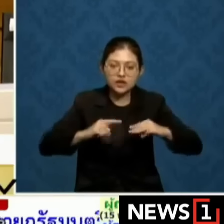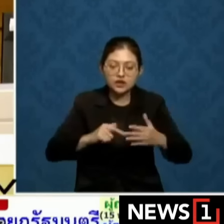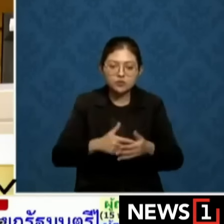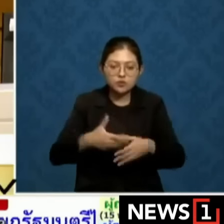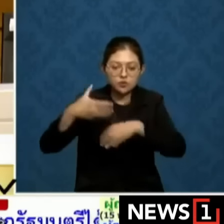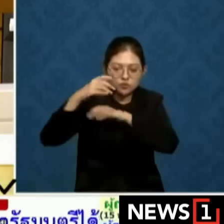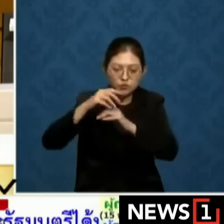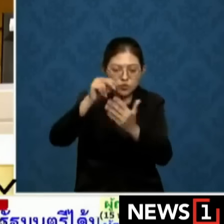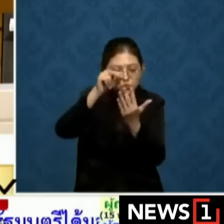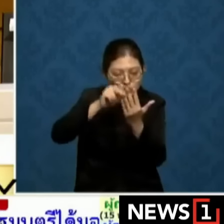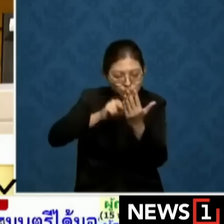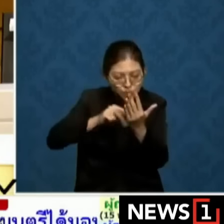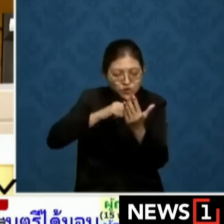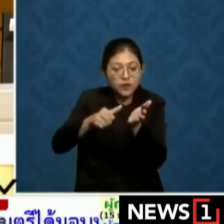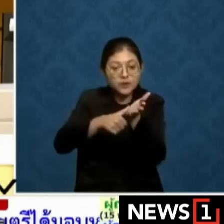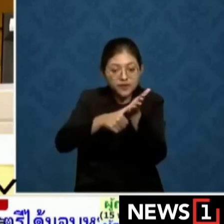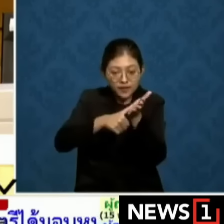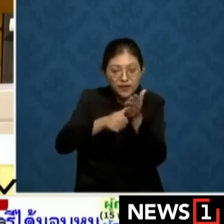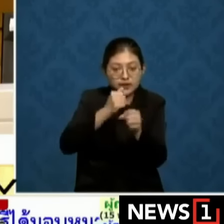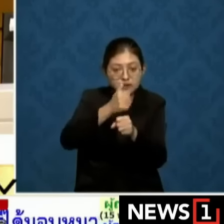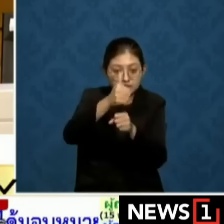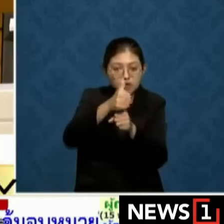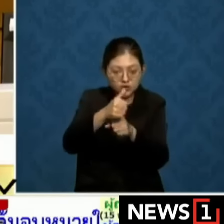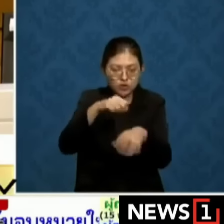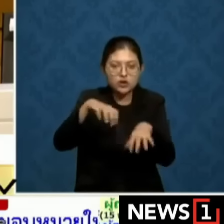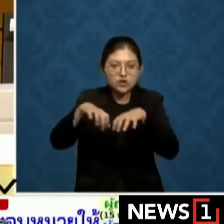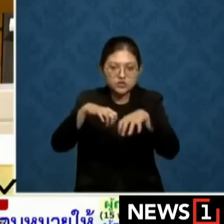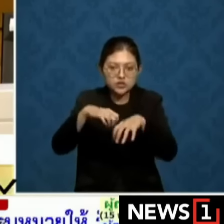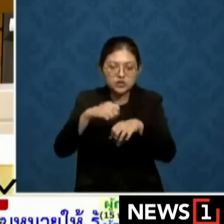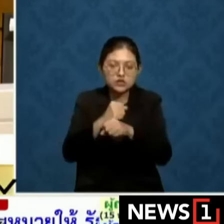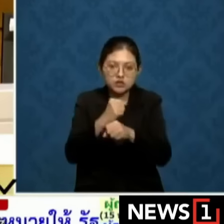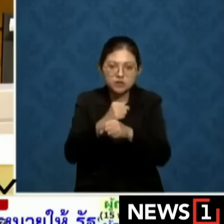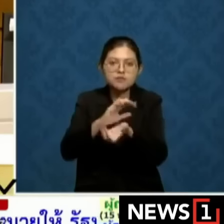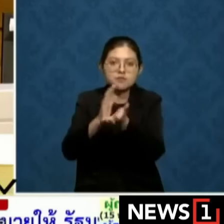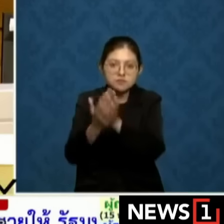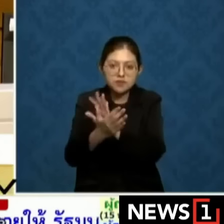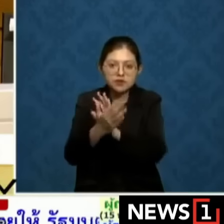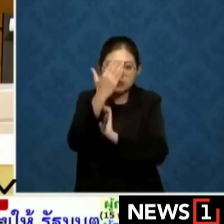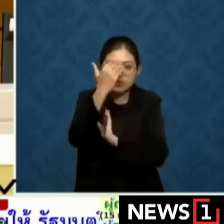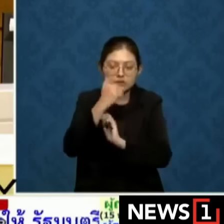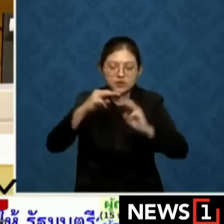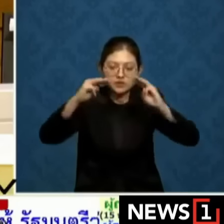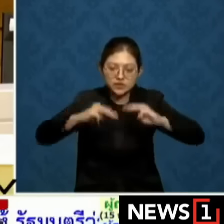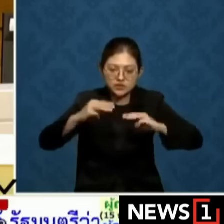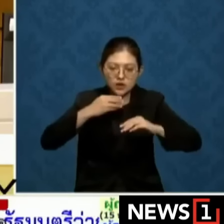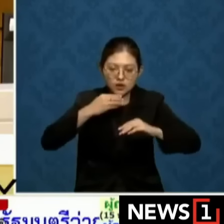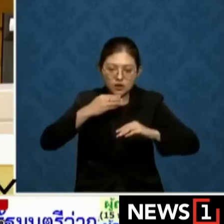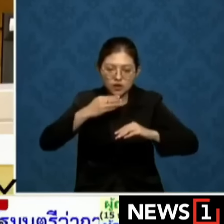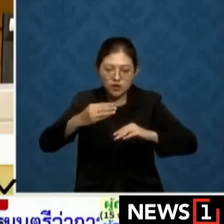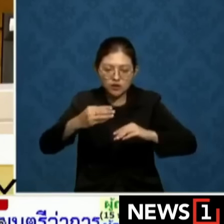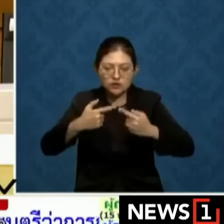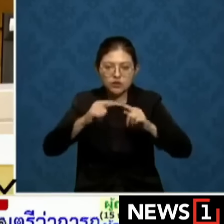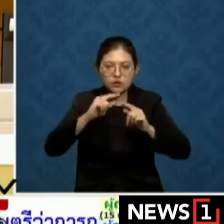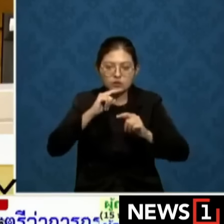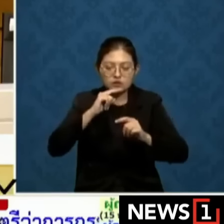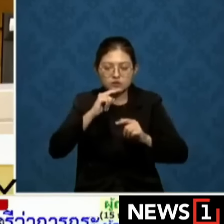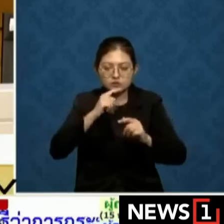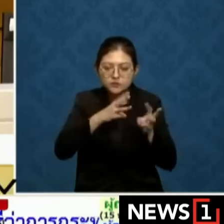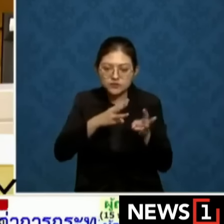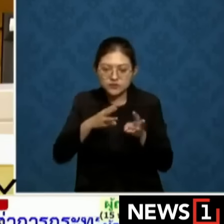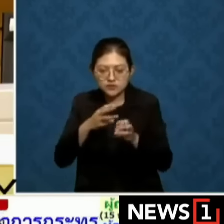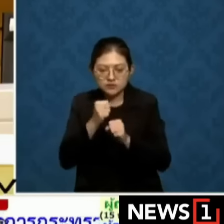ต่ไม่ได้สร้างความเสียหายให้ใครงวดล่าสุด4บาท18การไฟฟ้ามีเงินไปใช้นี่ประมาณ10,000ล้านงวดต่อไปอีกประมาณ 3,000 กว่าล้านแต่มัน